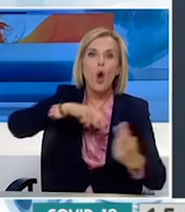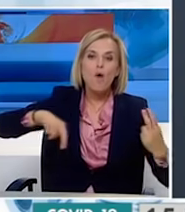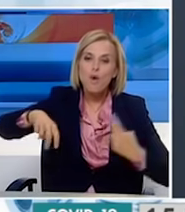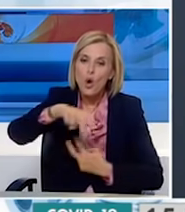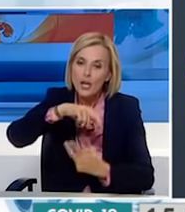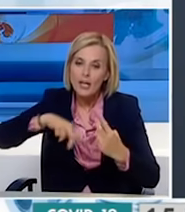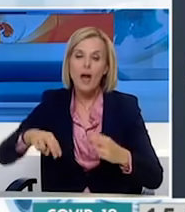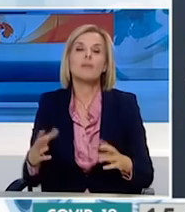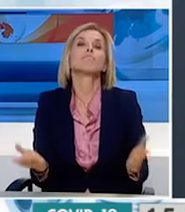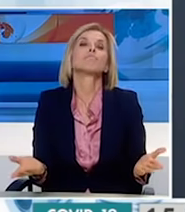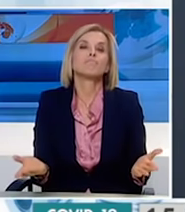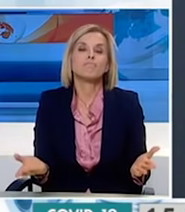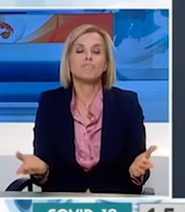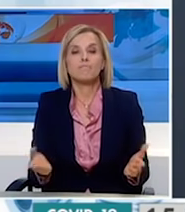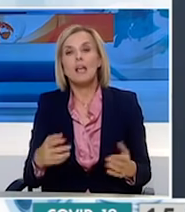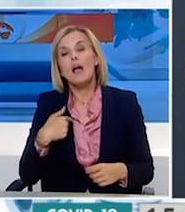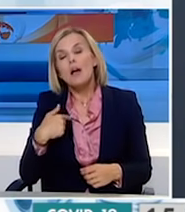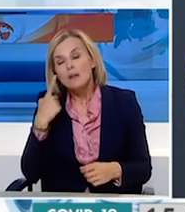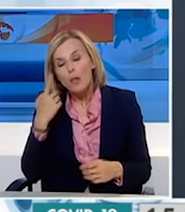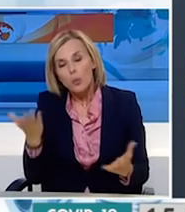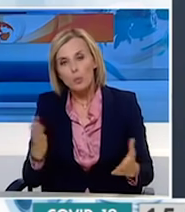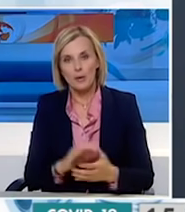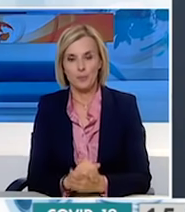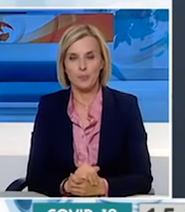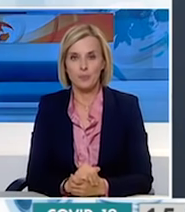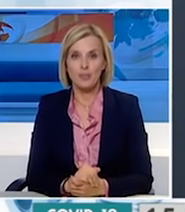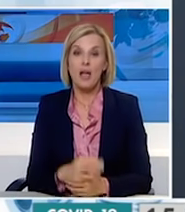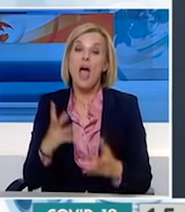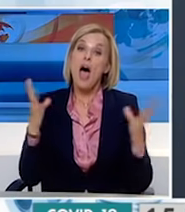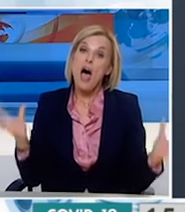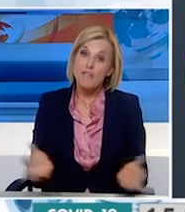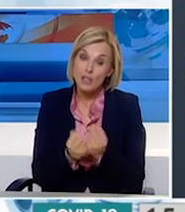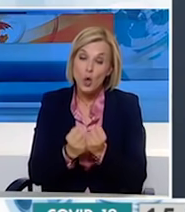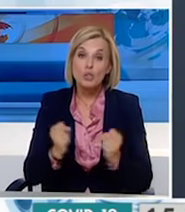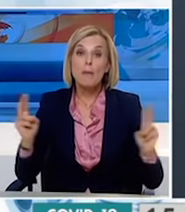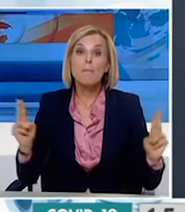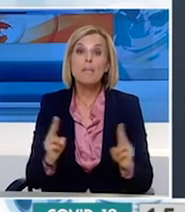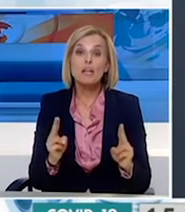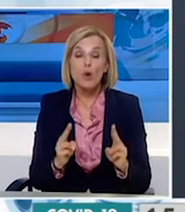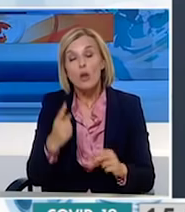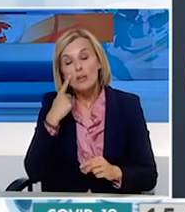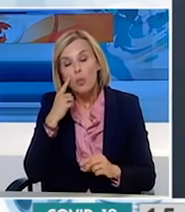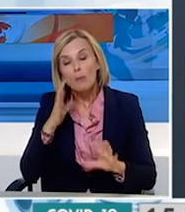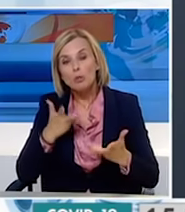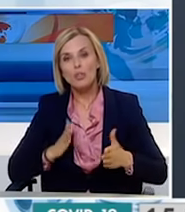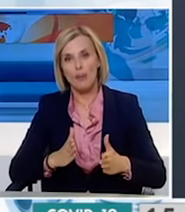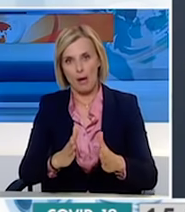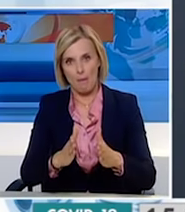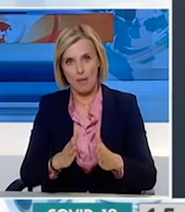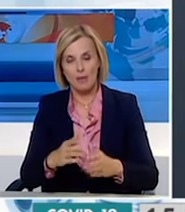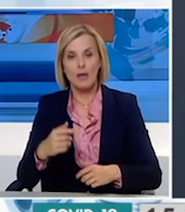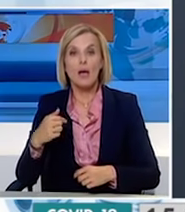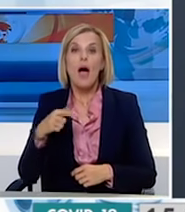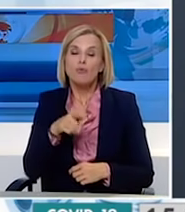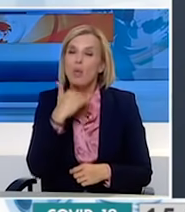μας ελευθερίες, μικρό ευτυχώς, και ο οποίος έχει να κάνει σχέση με κάποιον ο οποίος είναι θετικός στην παρουσία του ιού. Νομίζω αυτό